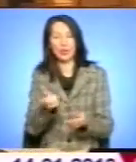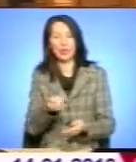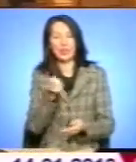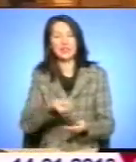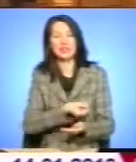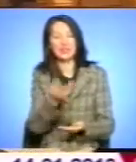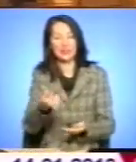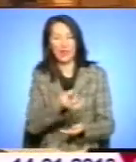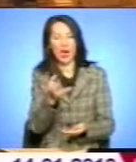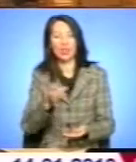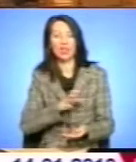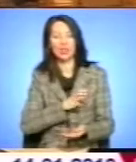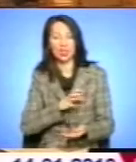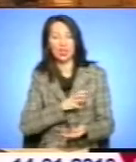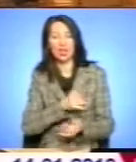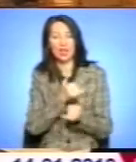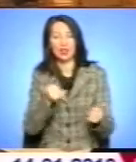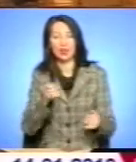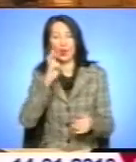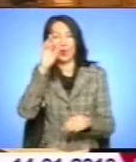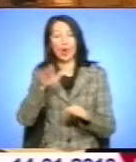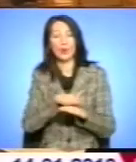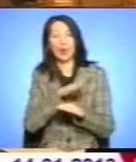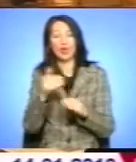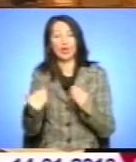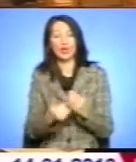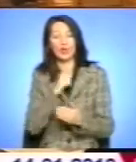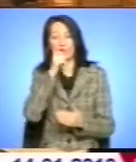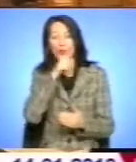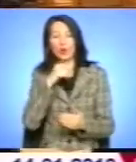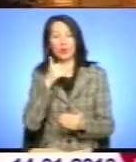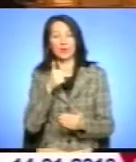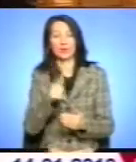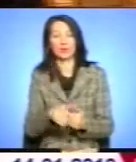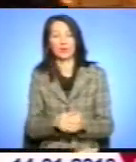якби щедрістю Божої благодаті в новому році. Ну,